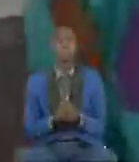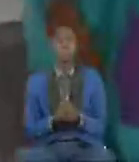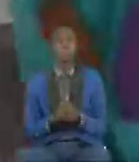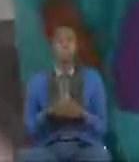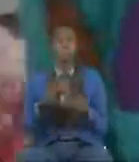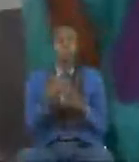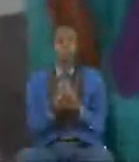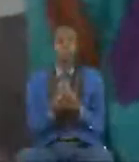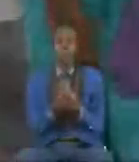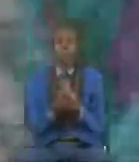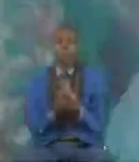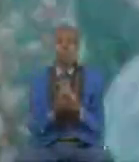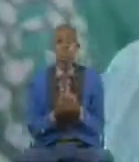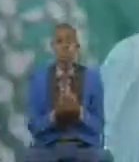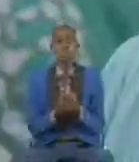Seigneur, je suis prêt.